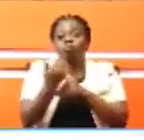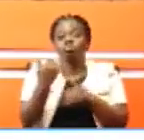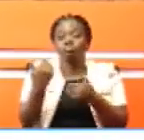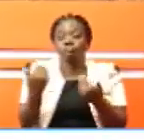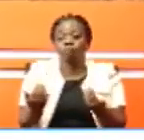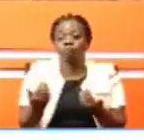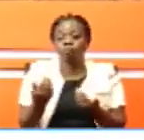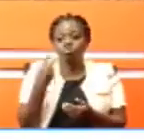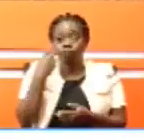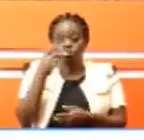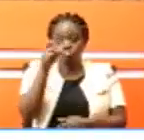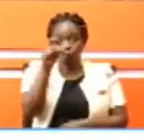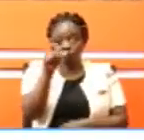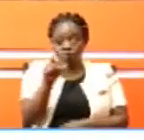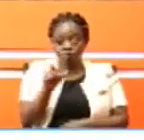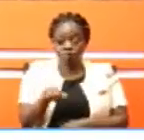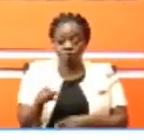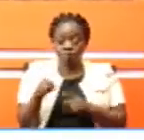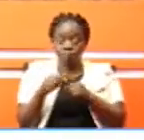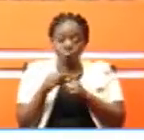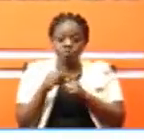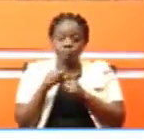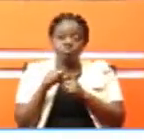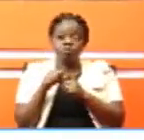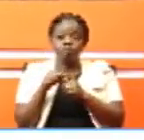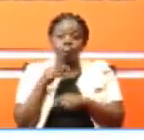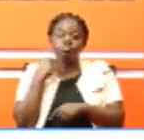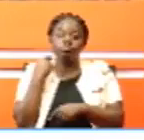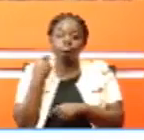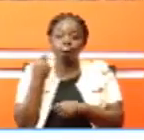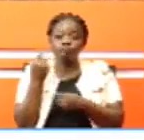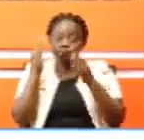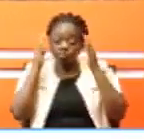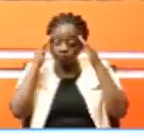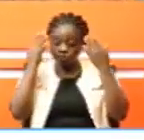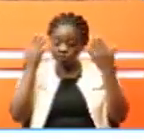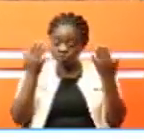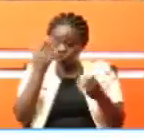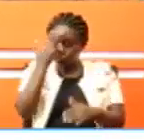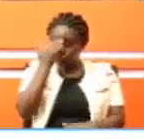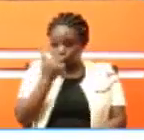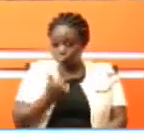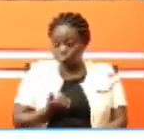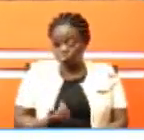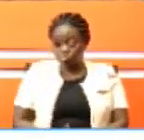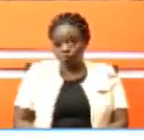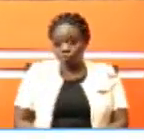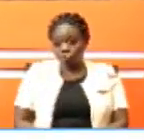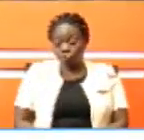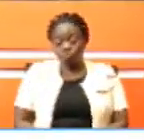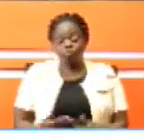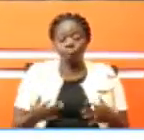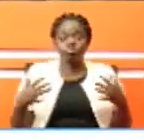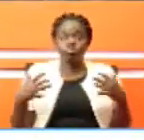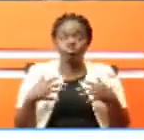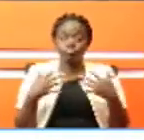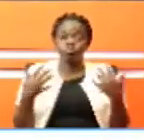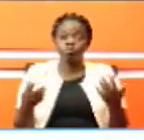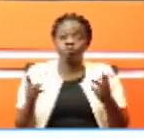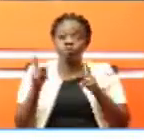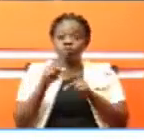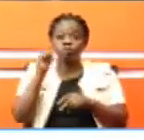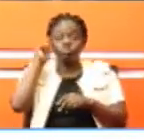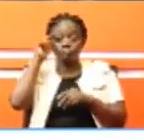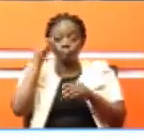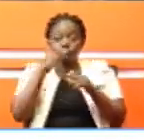omutuuze munnaffe baamusse naye tetumanyi baamutidde ki. Tuli awo tuli mu ntiisa. Abantu bwedda balowooza